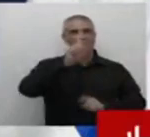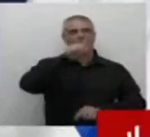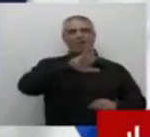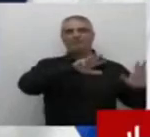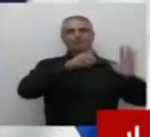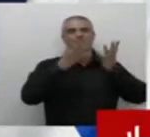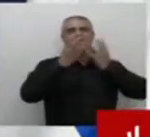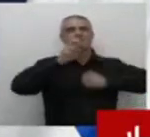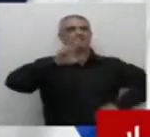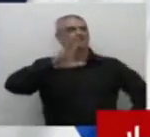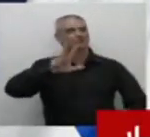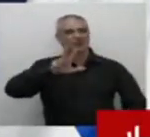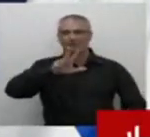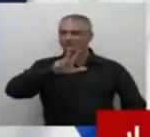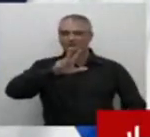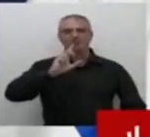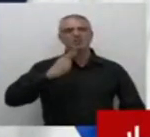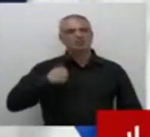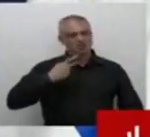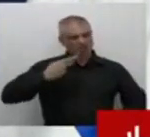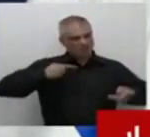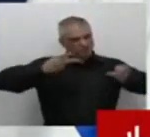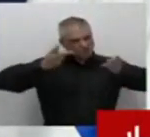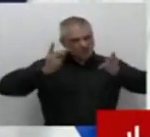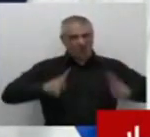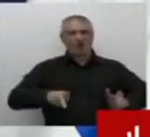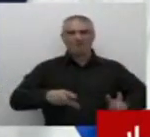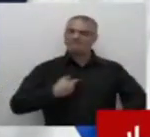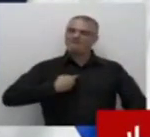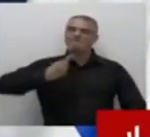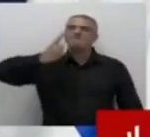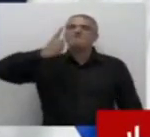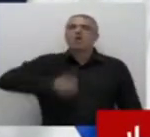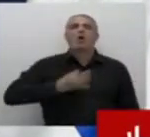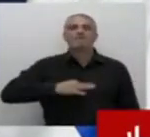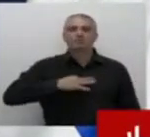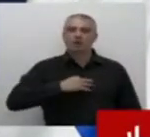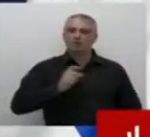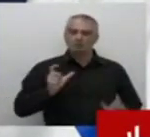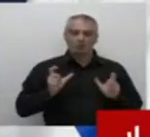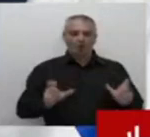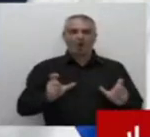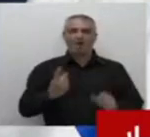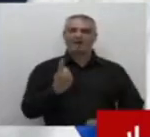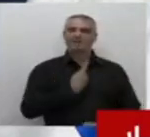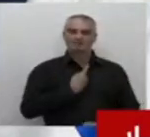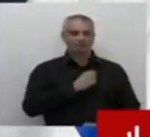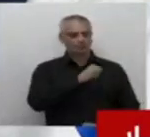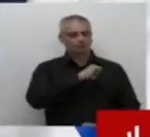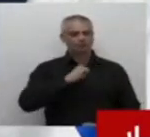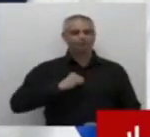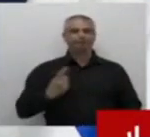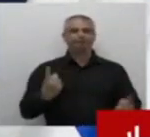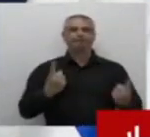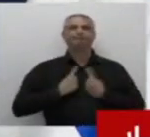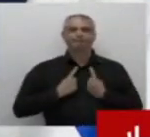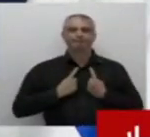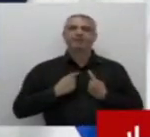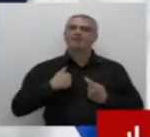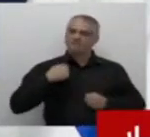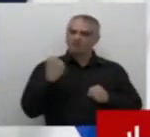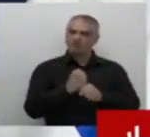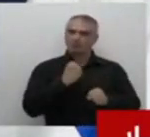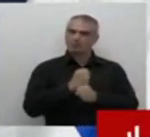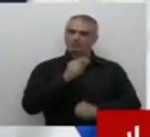اسرائيل ليس موجو الان في سنه 1934 لدينا القدره ولدينا القوه